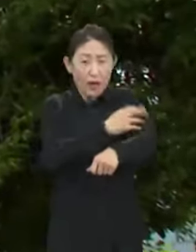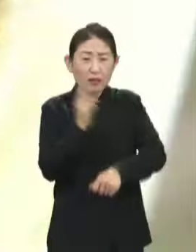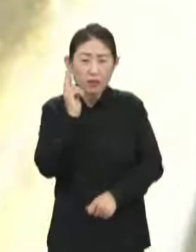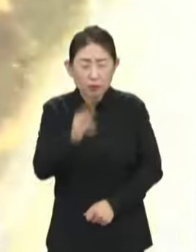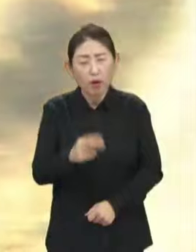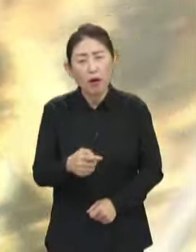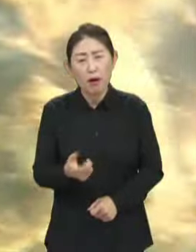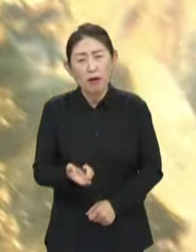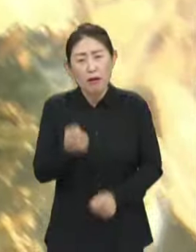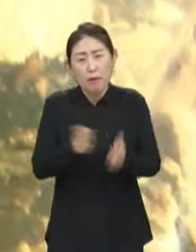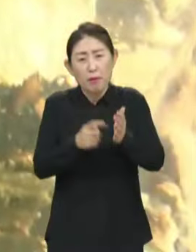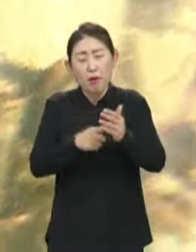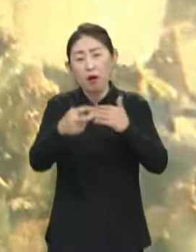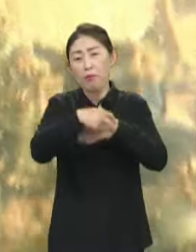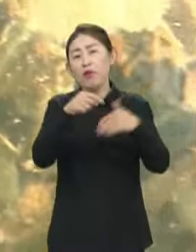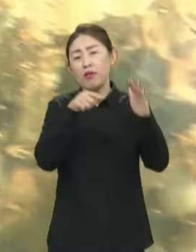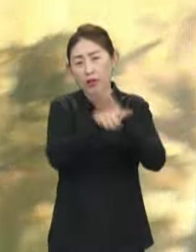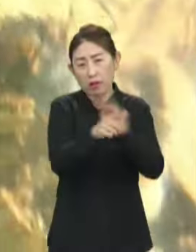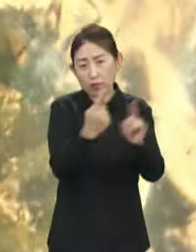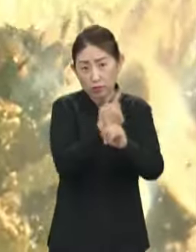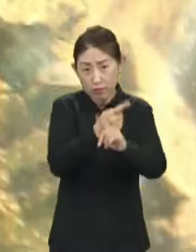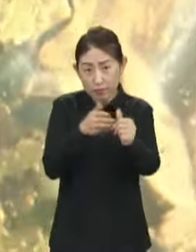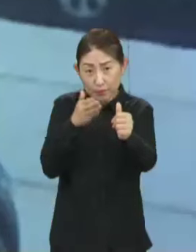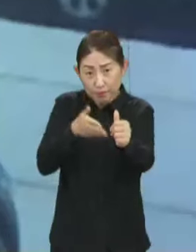합니다. TJB 조형준입니다.